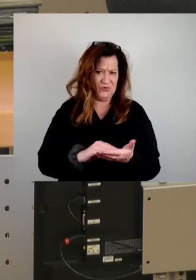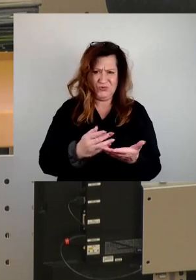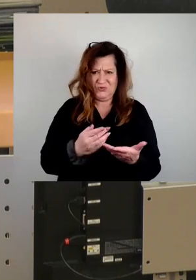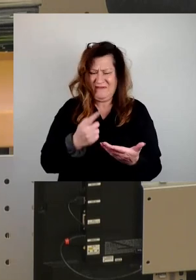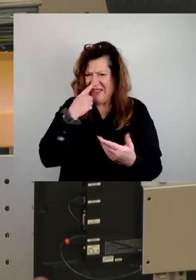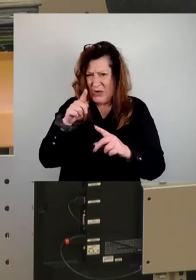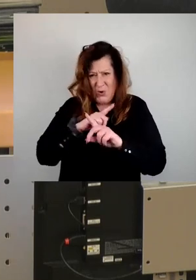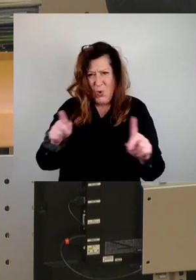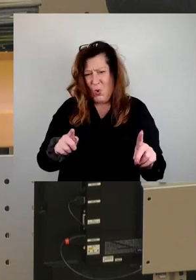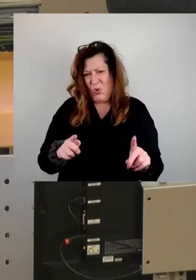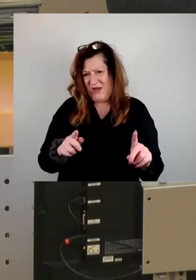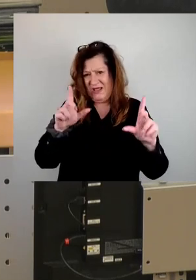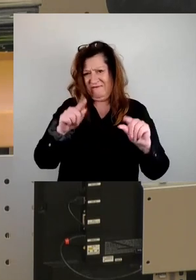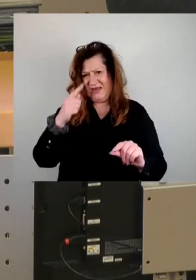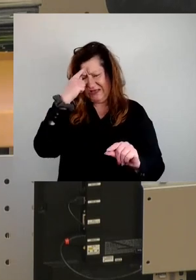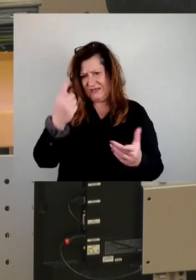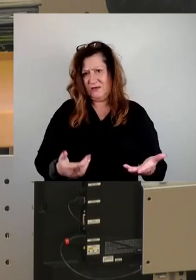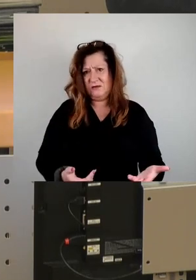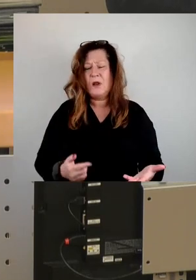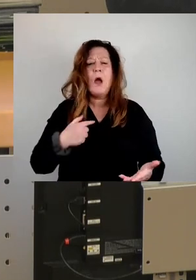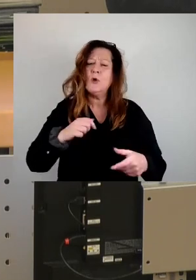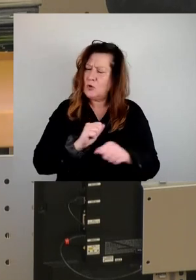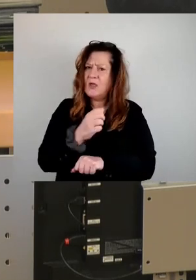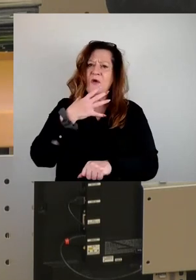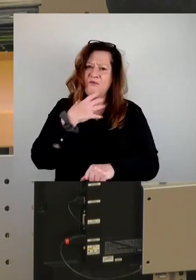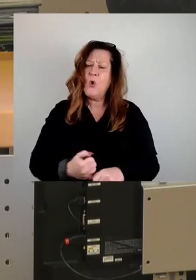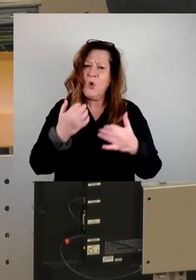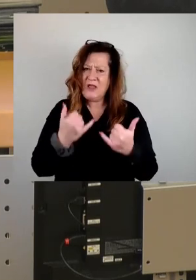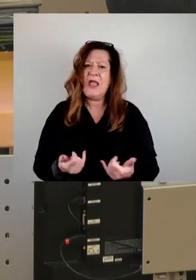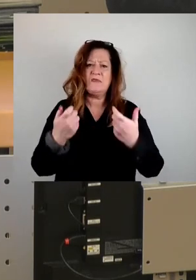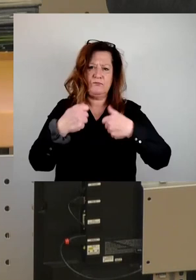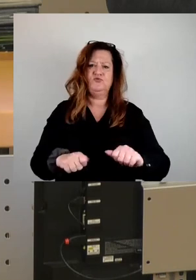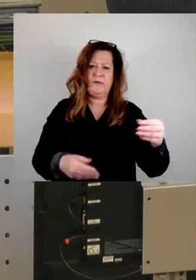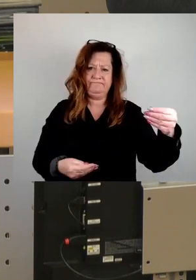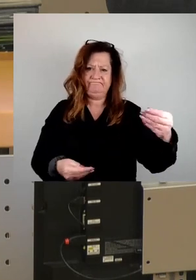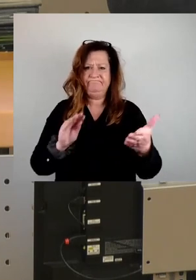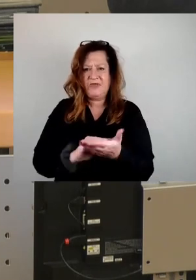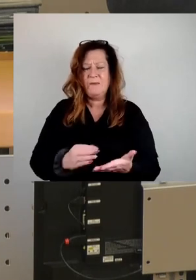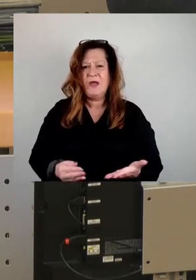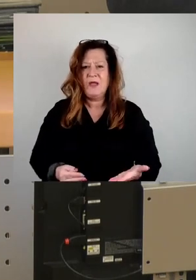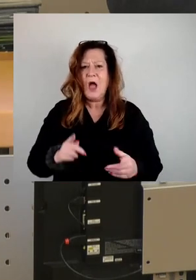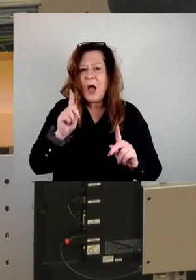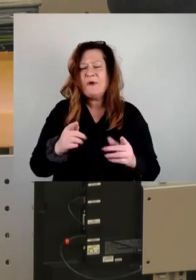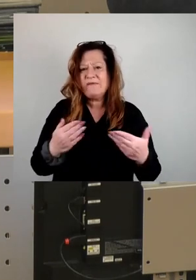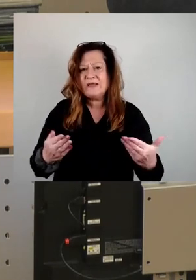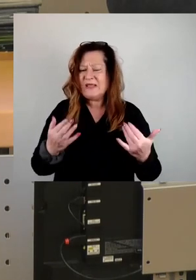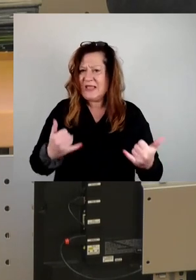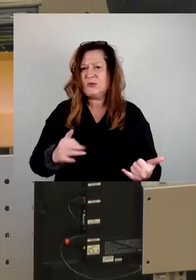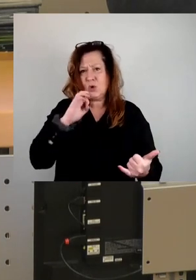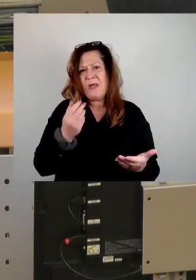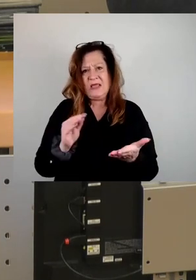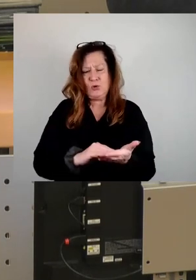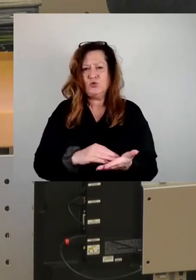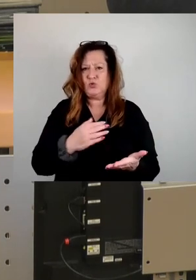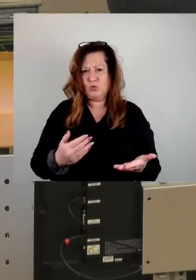Sinn. Aber ich bin froh, dass es jetzt in der Beschlussvorlage drin ist. Aber um was geht es? Ich möchte jetzt auch noch mal was sagen, was bisher noch